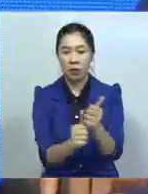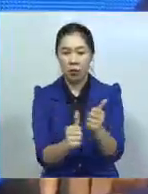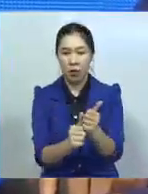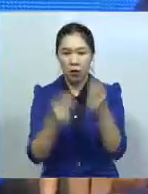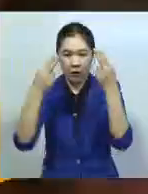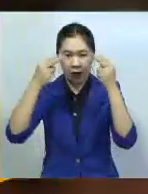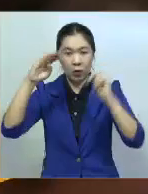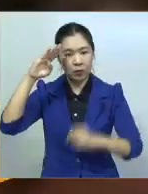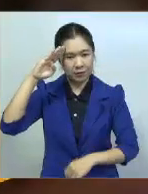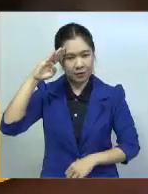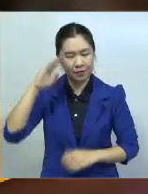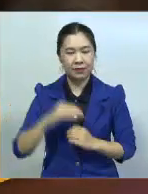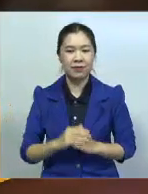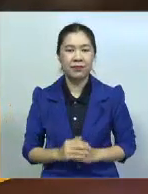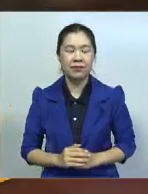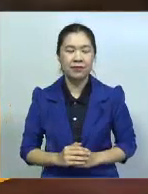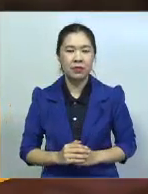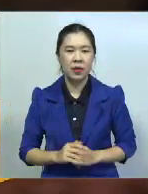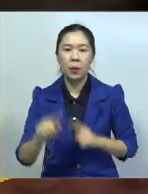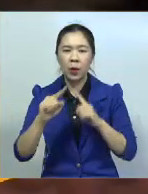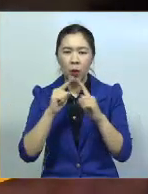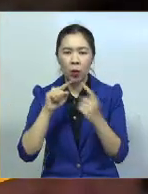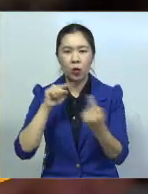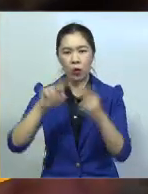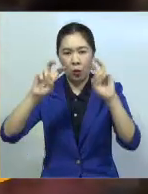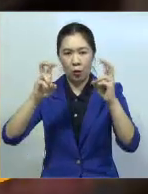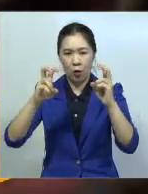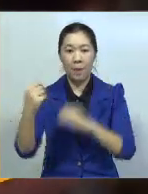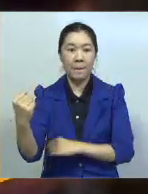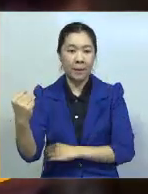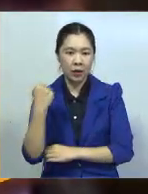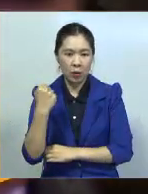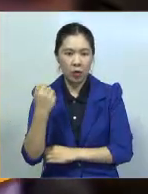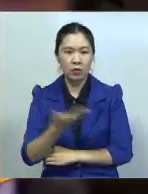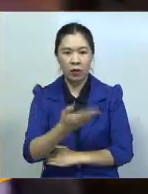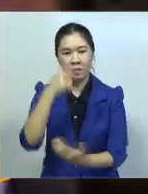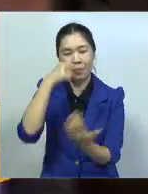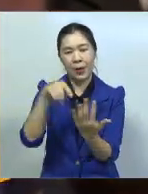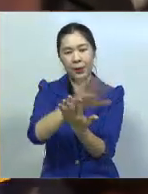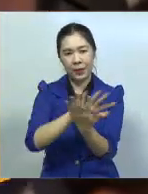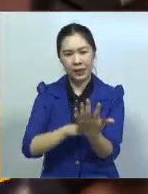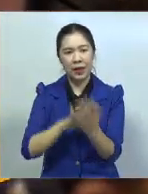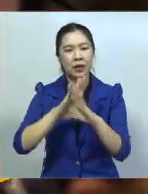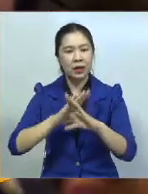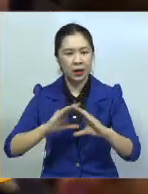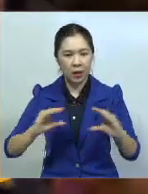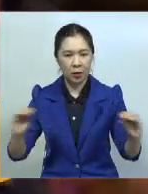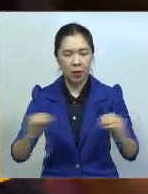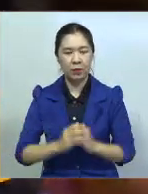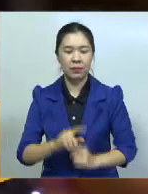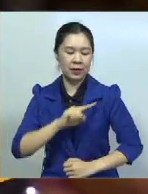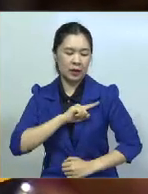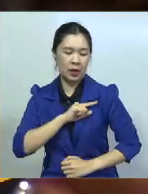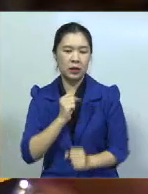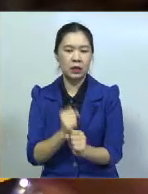รรณรองนายกรัฐมนตรีค่ะก็ได้พูดถึงเรื่องของความมั่นคงแล้วก็ความสงบเรียบร้อยของประเทศนอกจากการทำหน้าที่